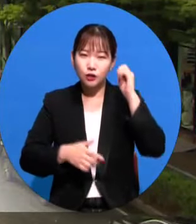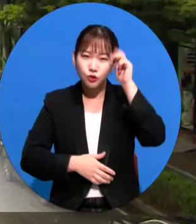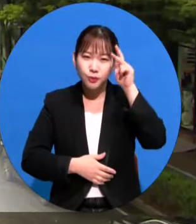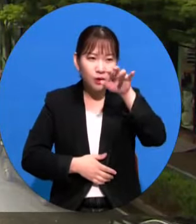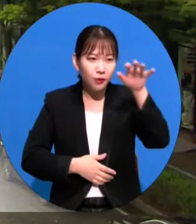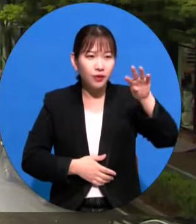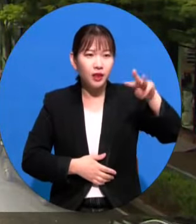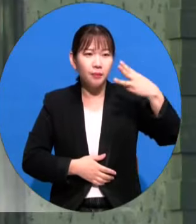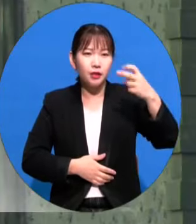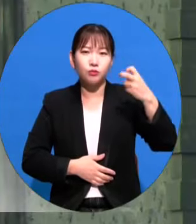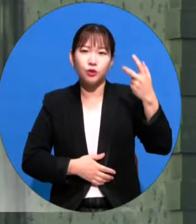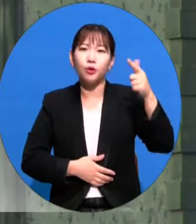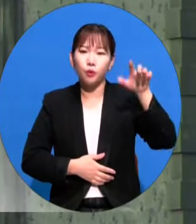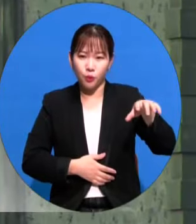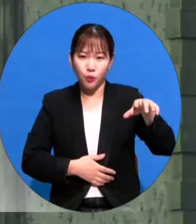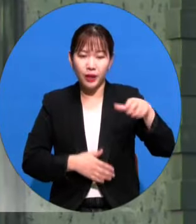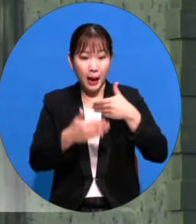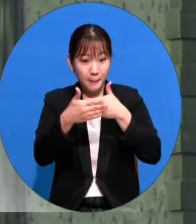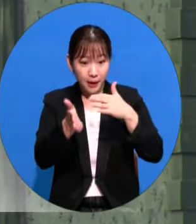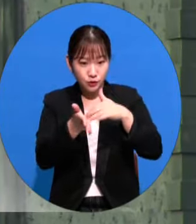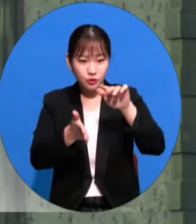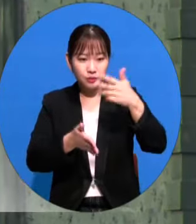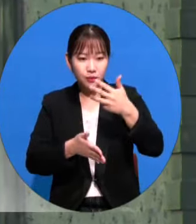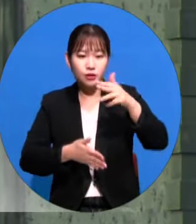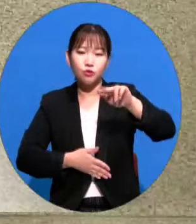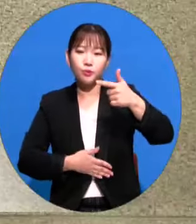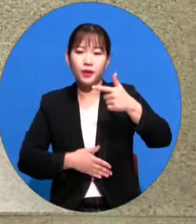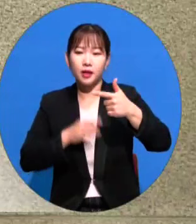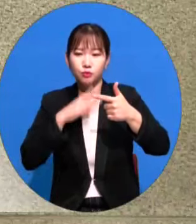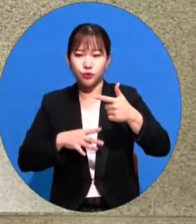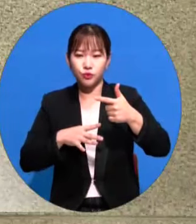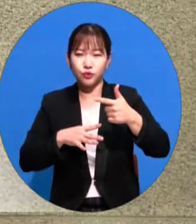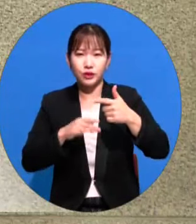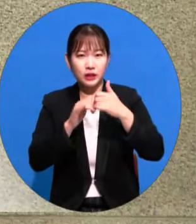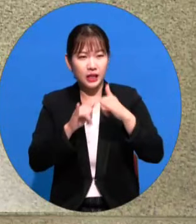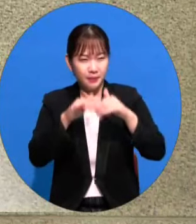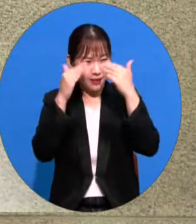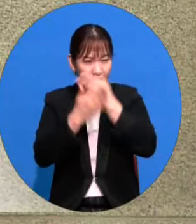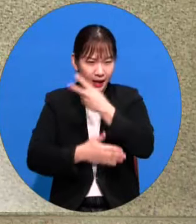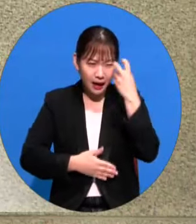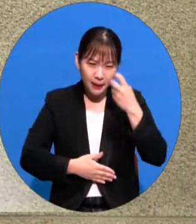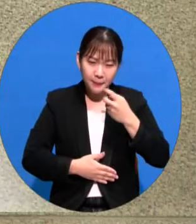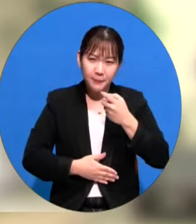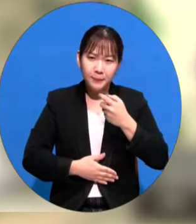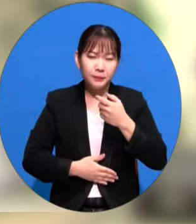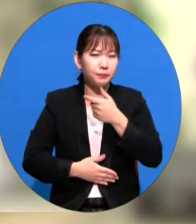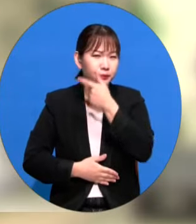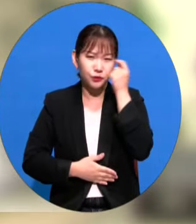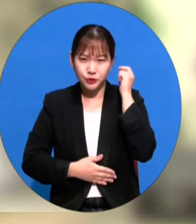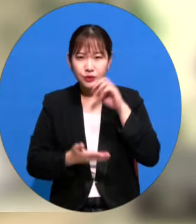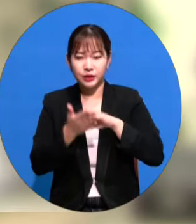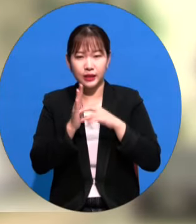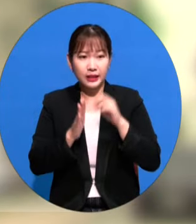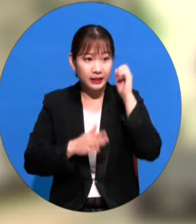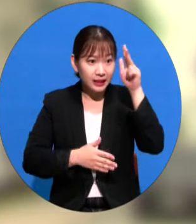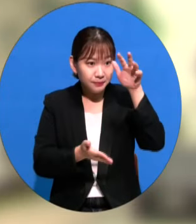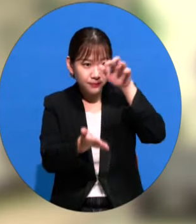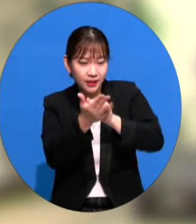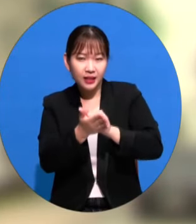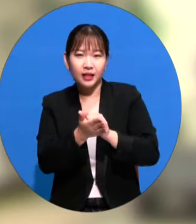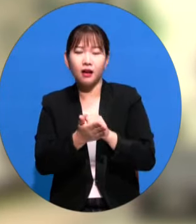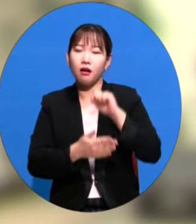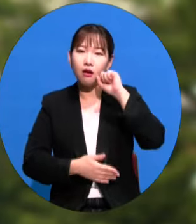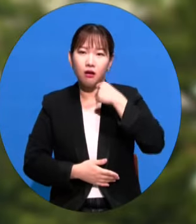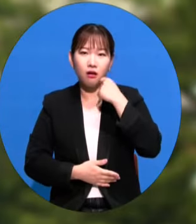숙박시설은 326곳에 8,600여 개 객실뿐 인원을 수용하기 턱없이 부족한 상황으로 숙소 구하기는 하늘의 별